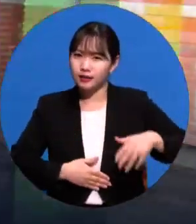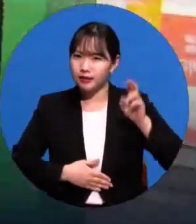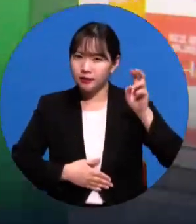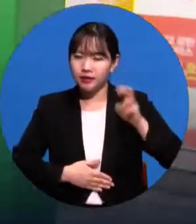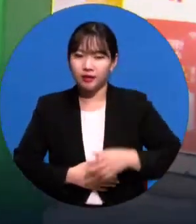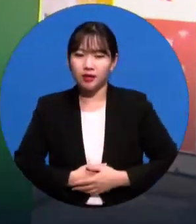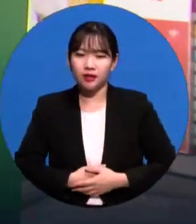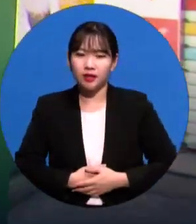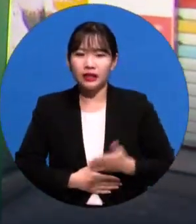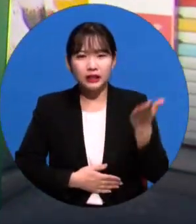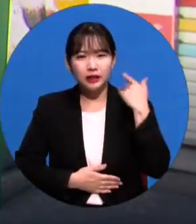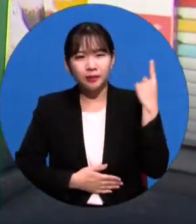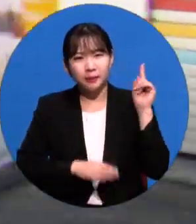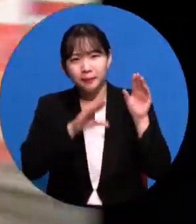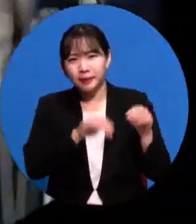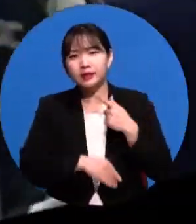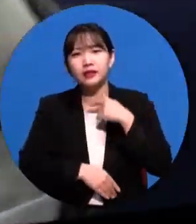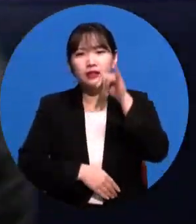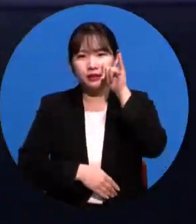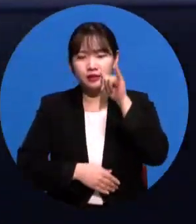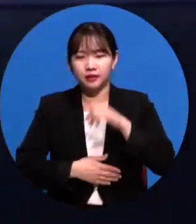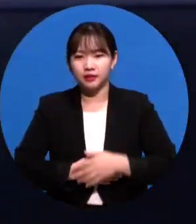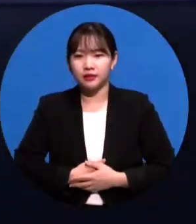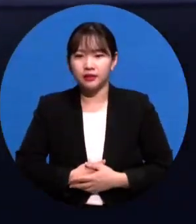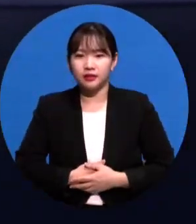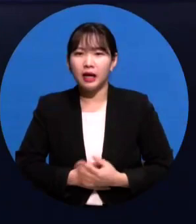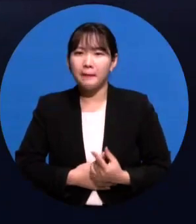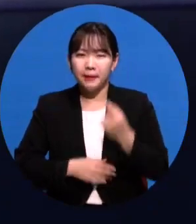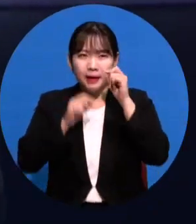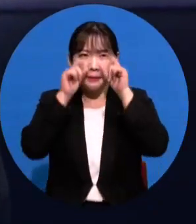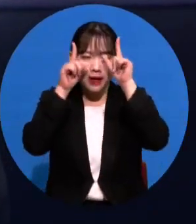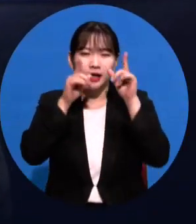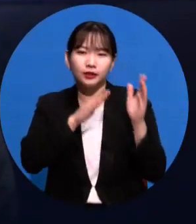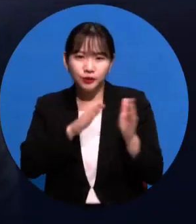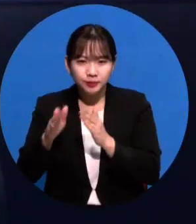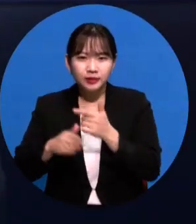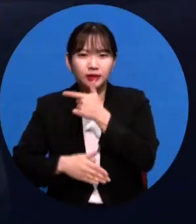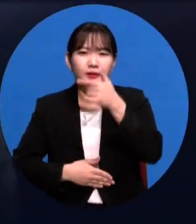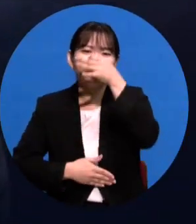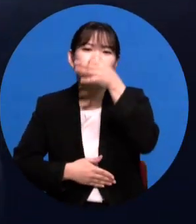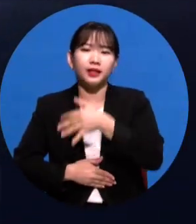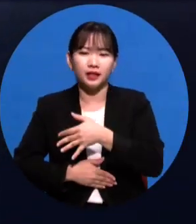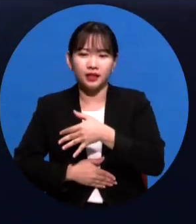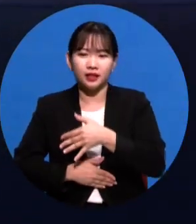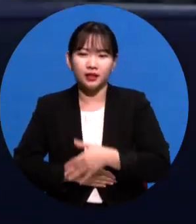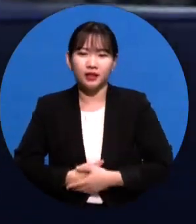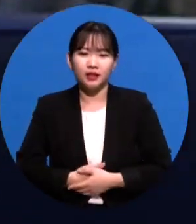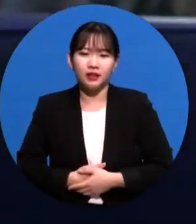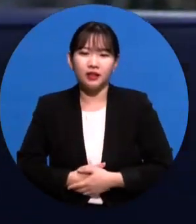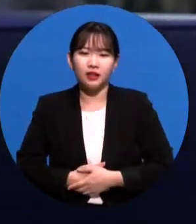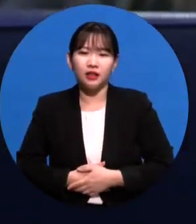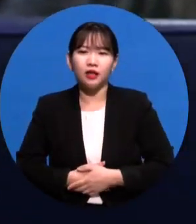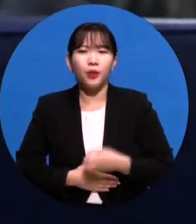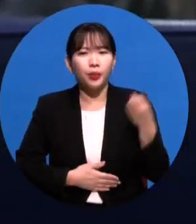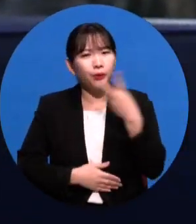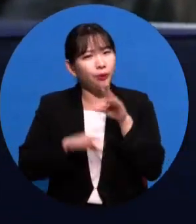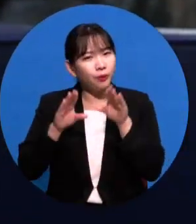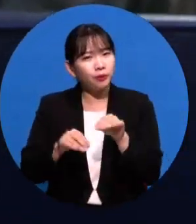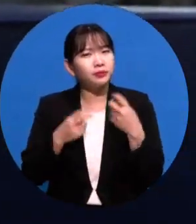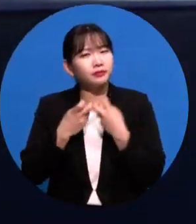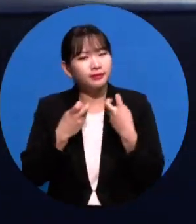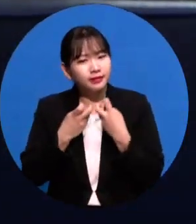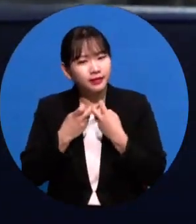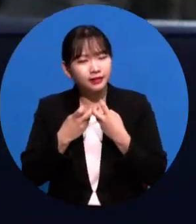봐. 저번에도 한번 멈췄으니까. 일찍 일어나서 준비해야 되는 게 너무 힘들어가지고 또 안